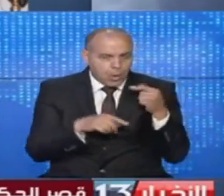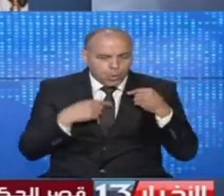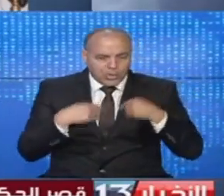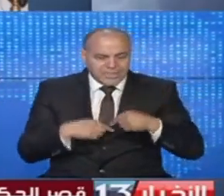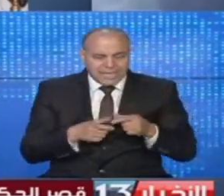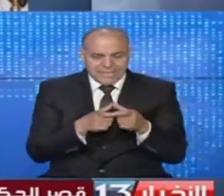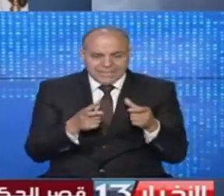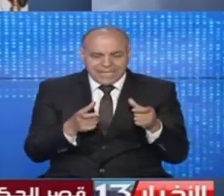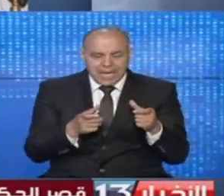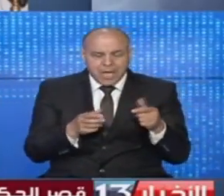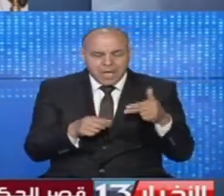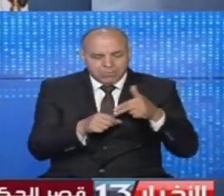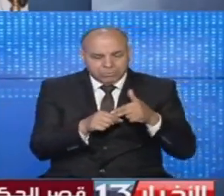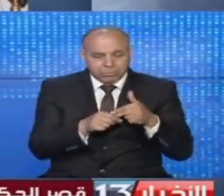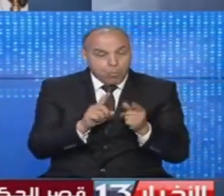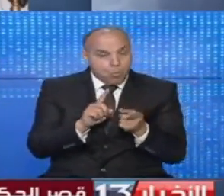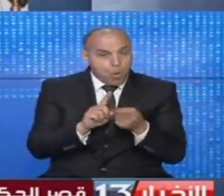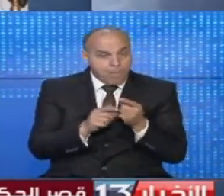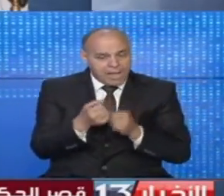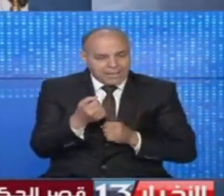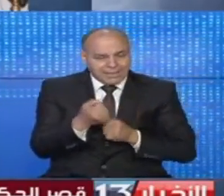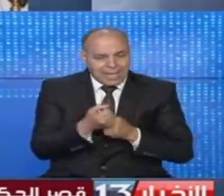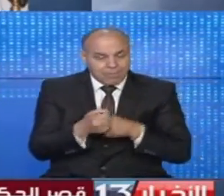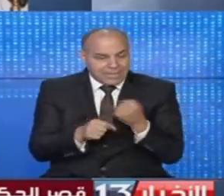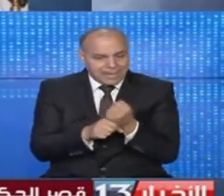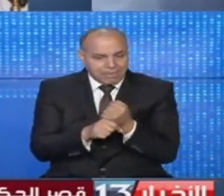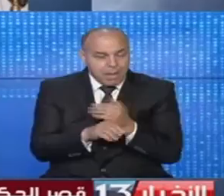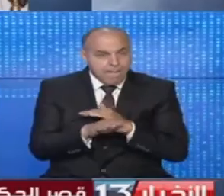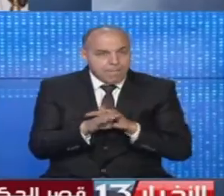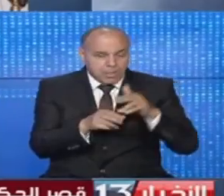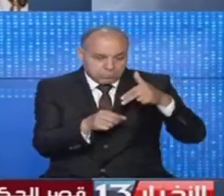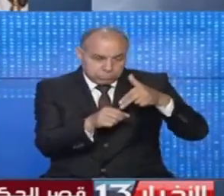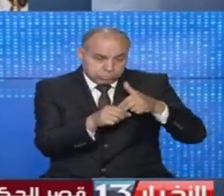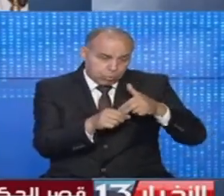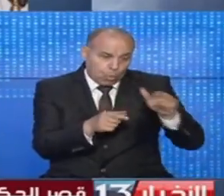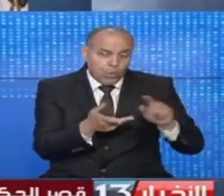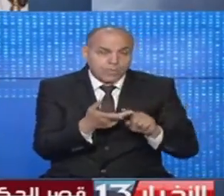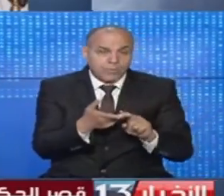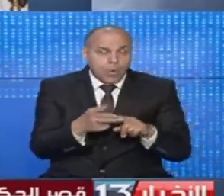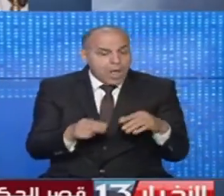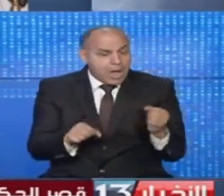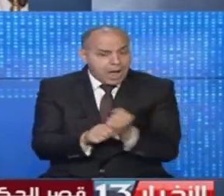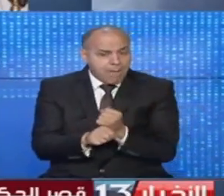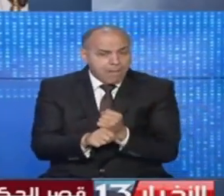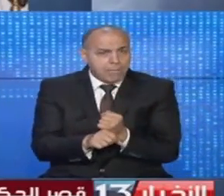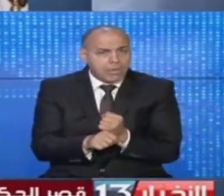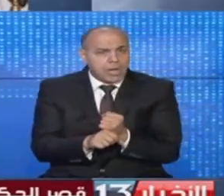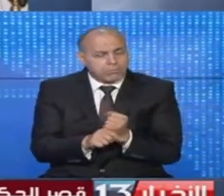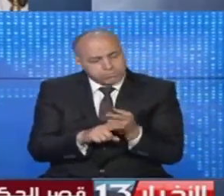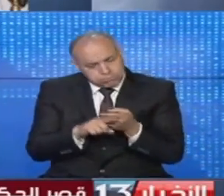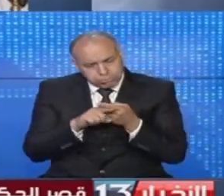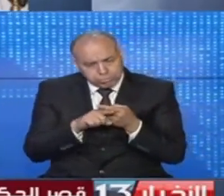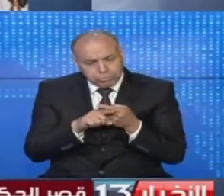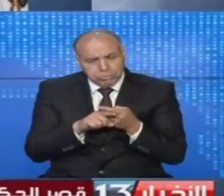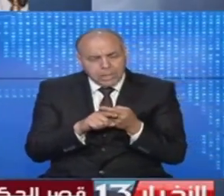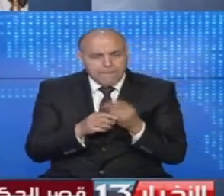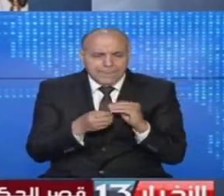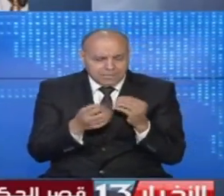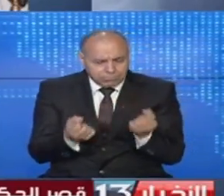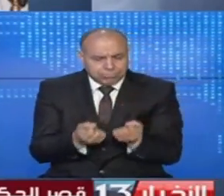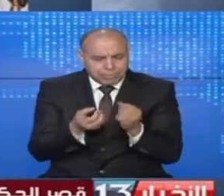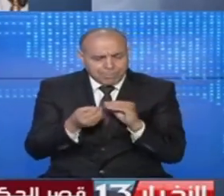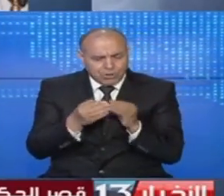وزارة الصناعة والطاقة والمناجم بأهمية دعم الاستثمار في مجال المحروقات والعمل بصفة تشاركية لحلحلة